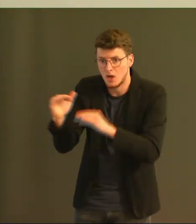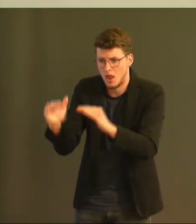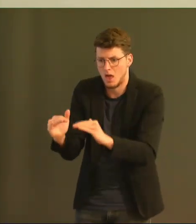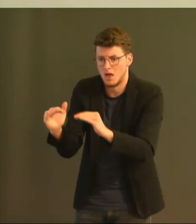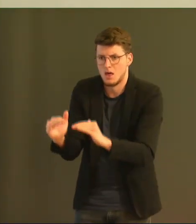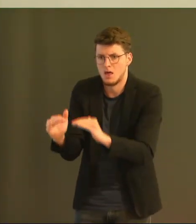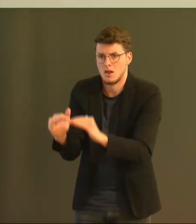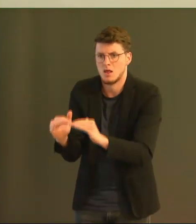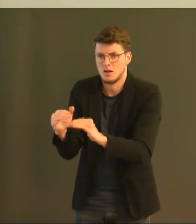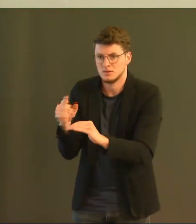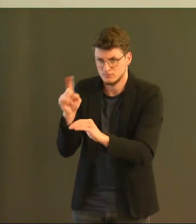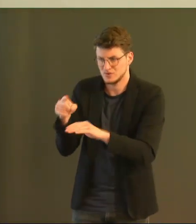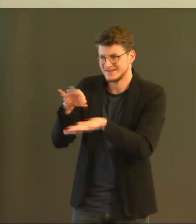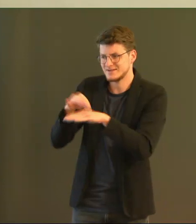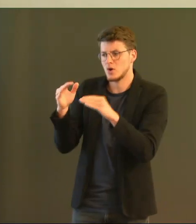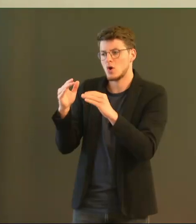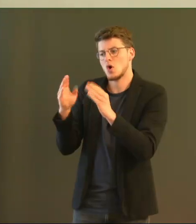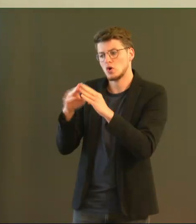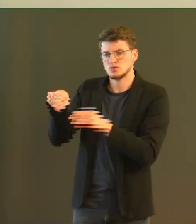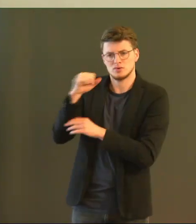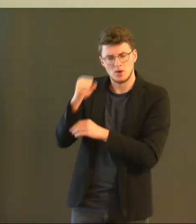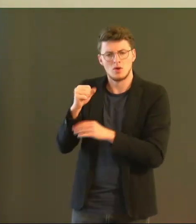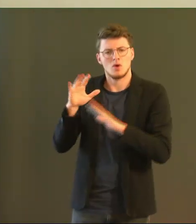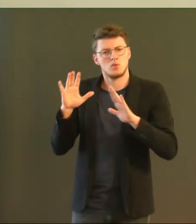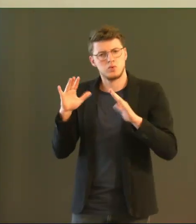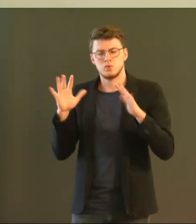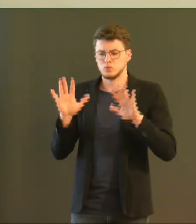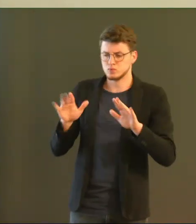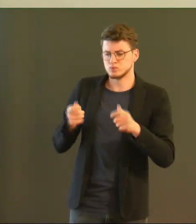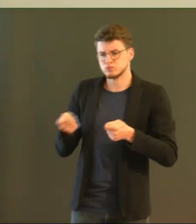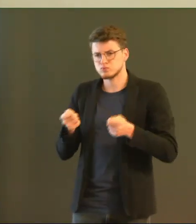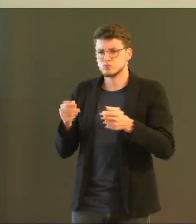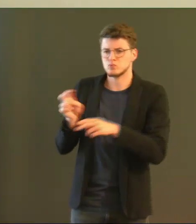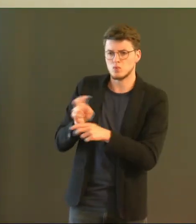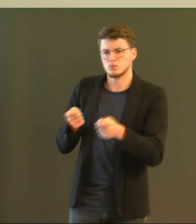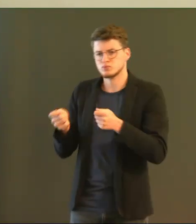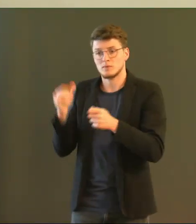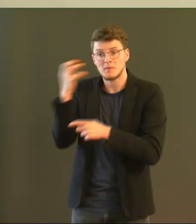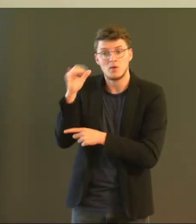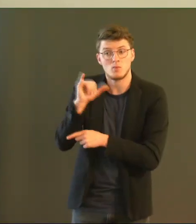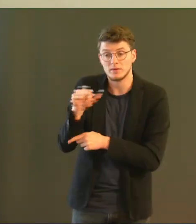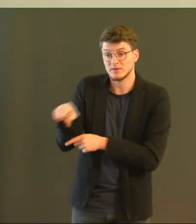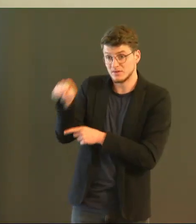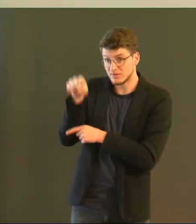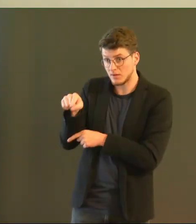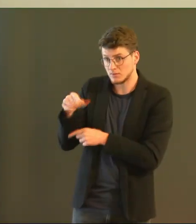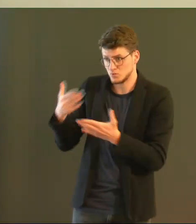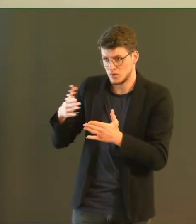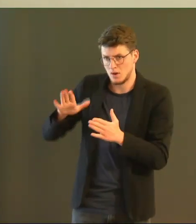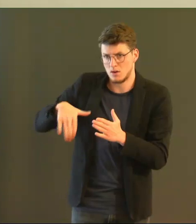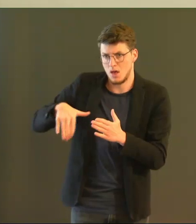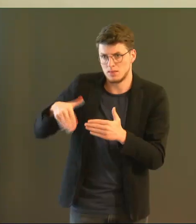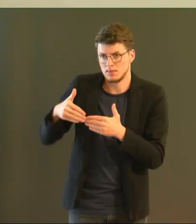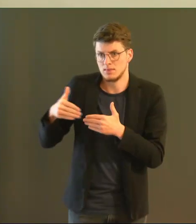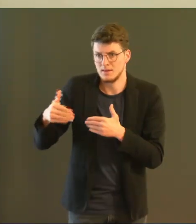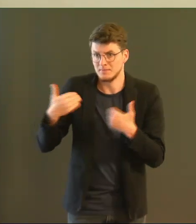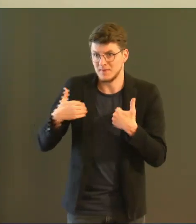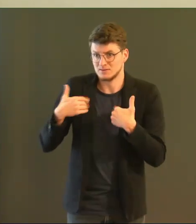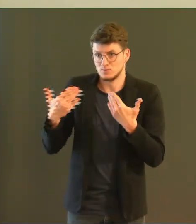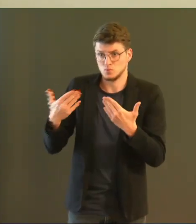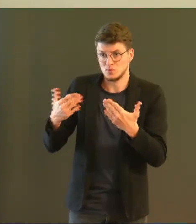belges barbe left problem is d'entente un vrai lente indy 4 semaines ce qu on me pose aucun temps si vos retraites